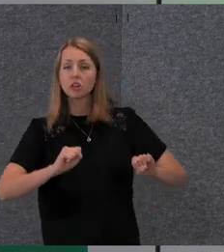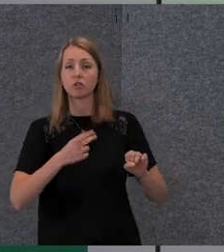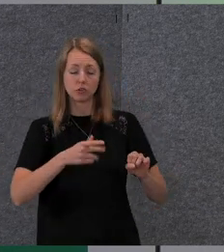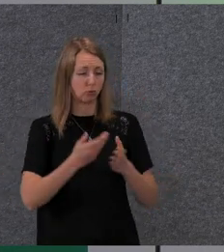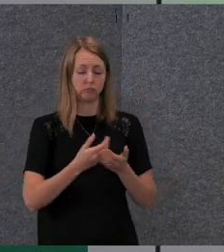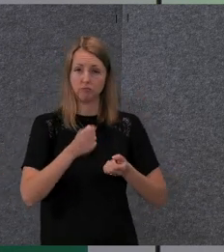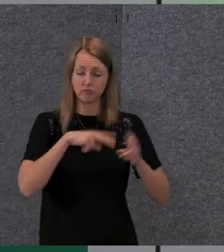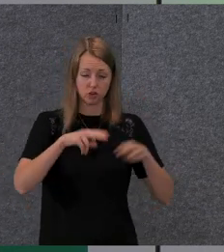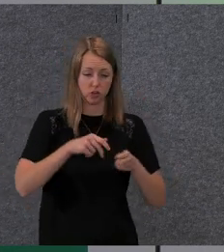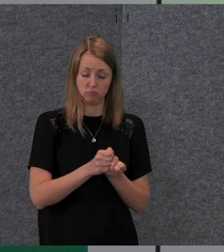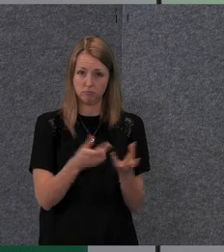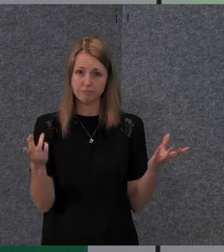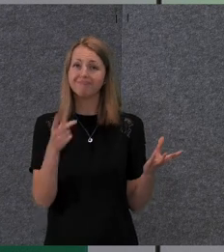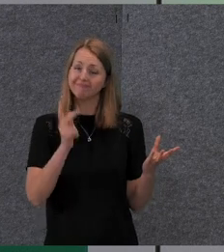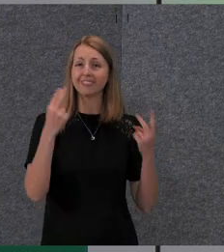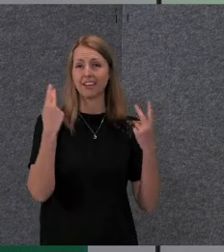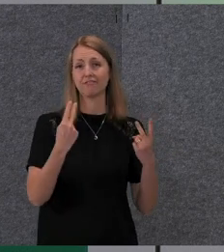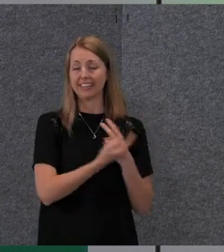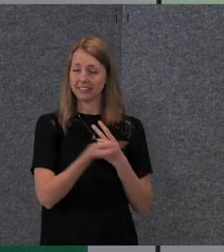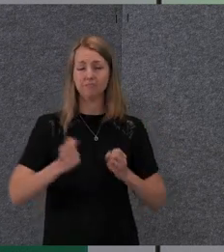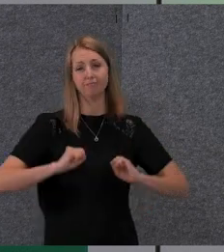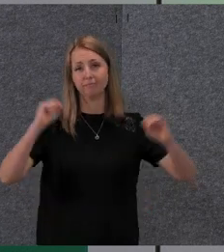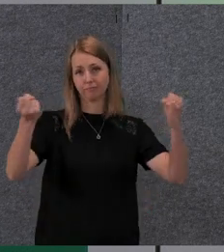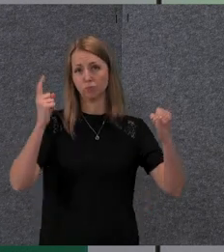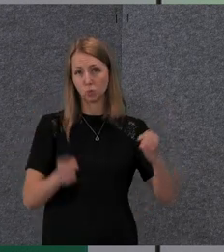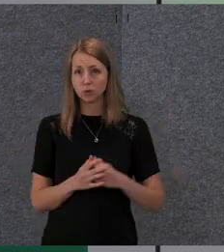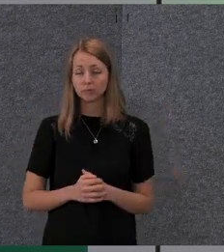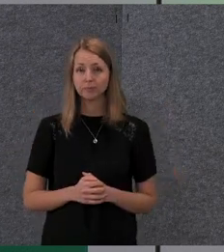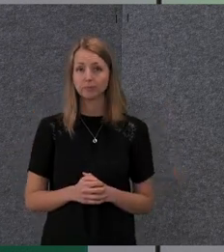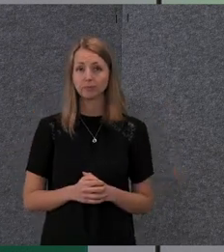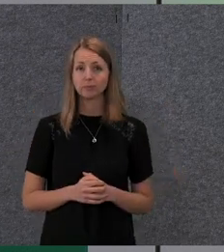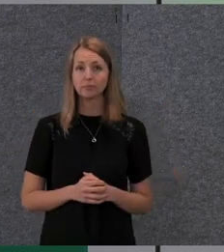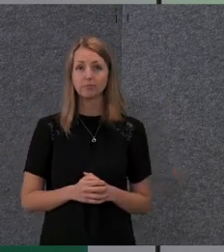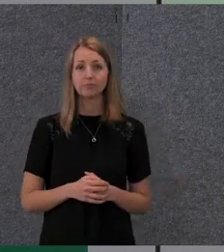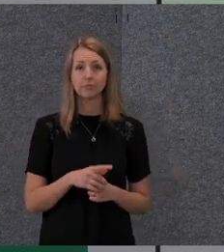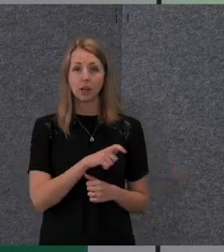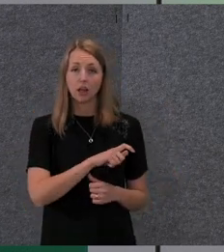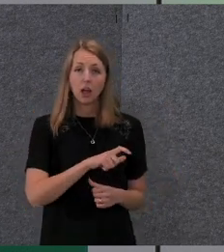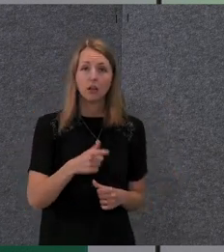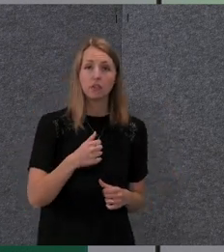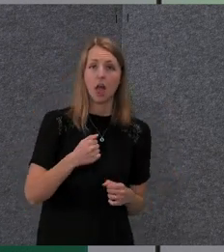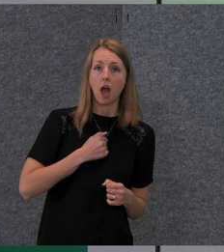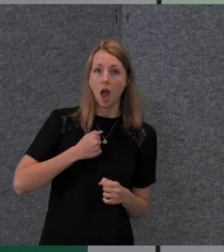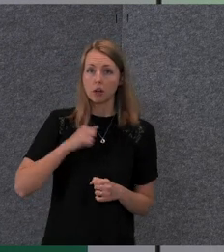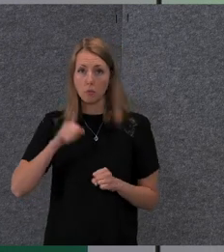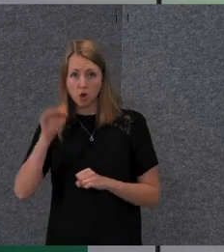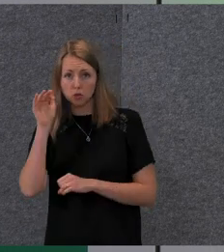kommt daher eine zentrale Bedeutung zu. Wir müssen allen die Angst vor dem schwankenden Boden der Zukunft nehmen, allen